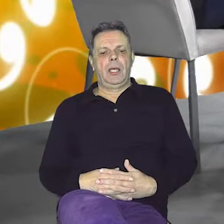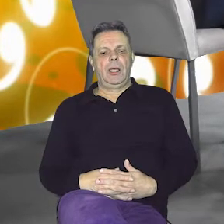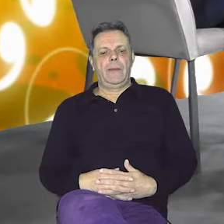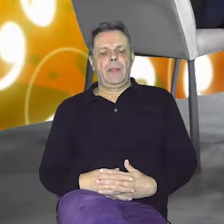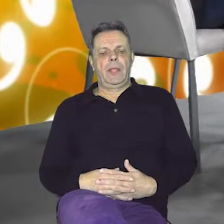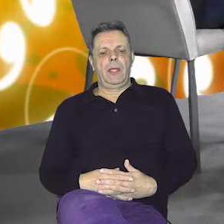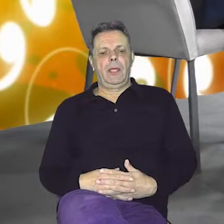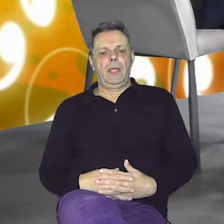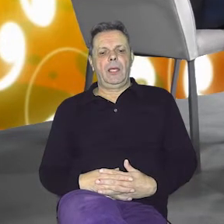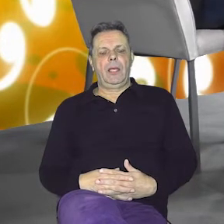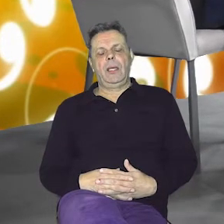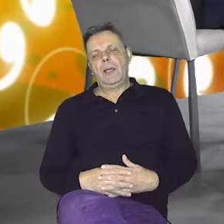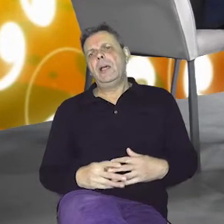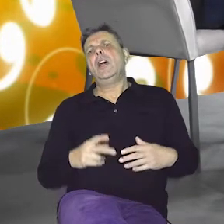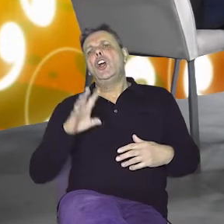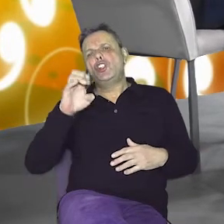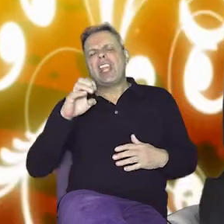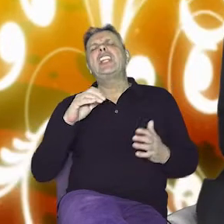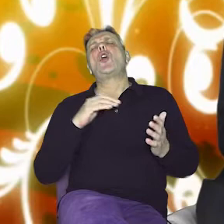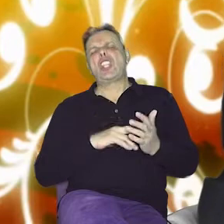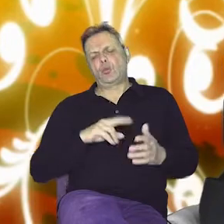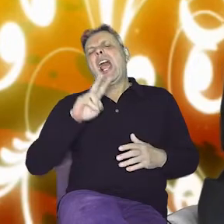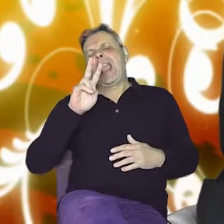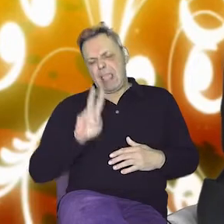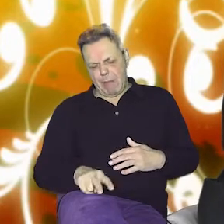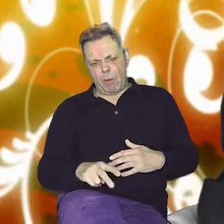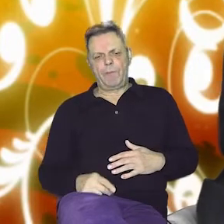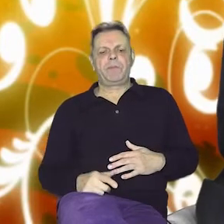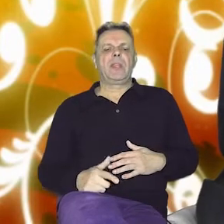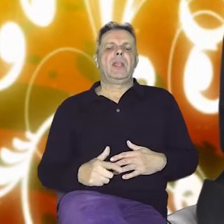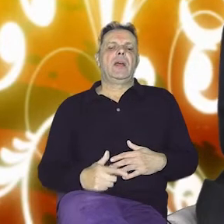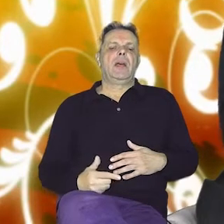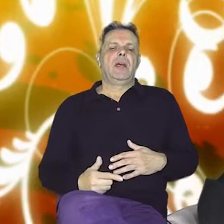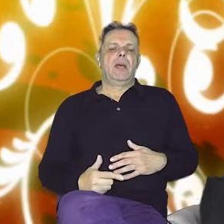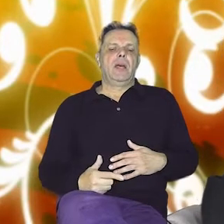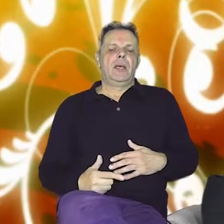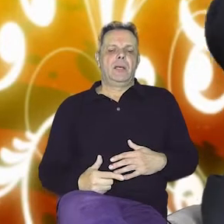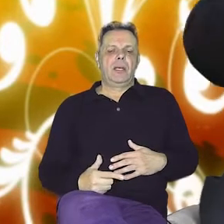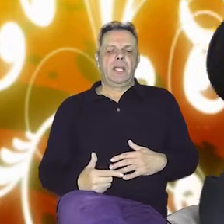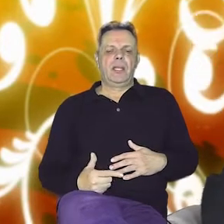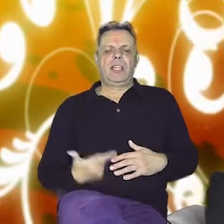registrirani. Ali oko 400,000 je, mislim da je ovoga 2019. bilo